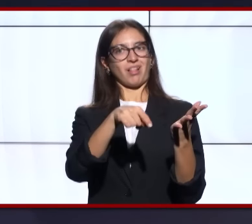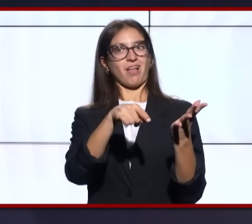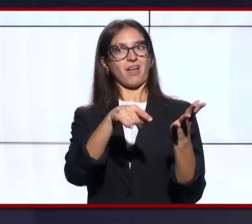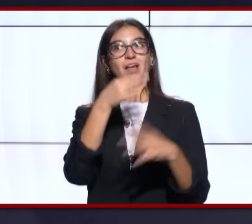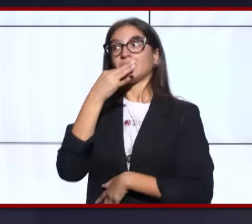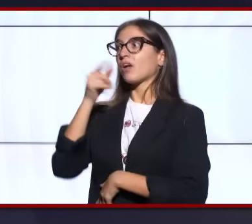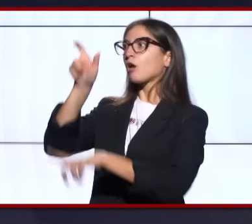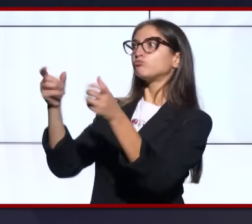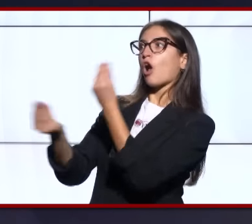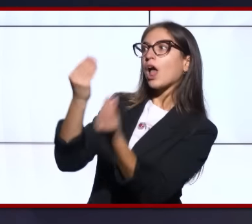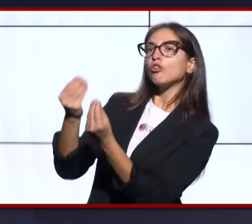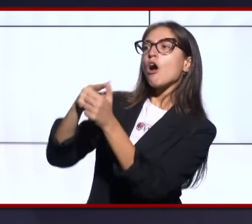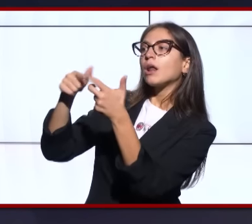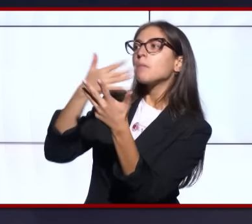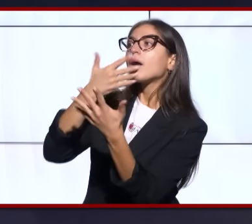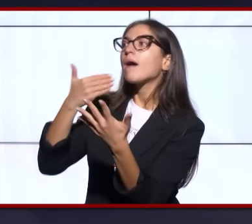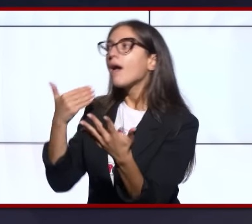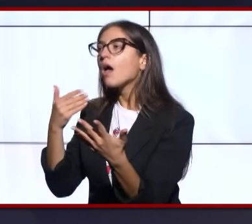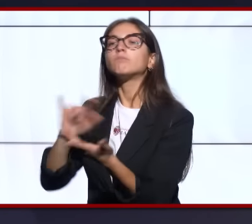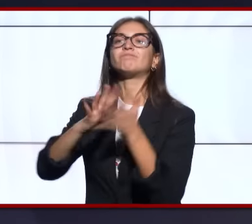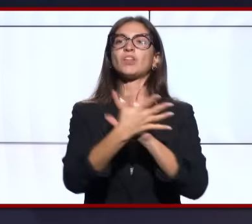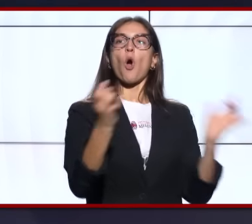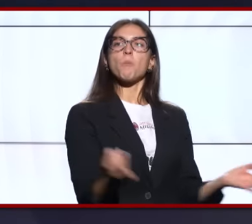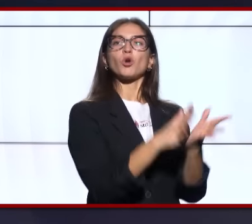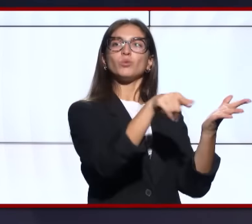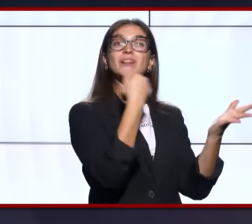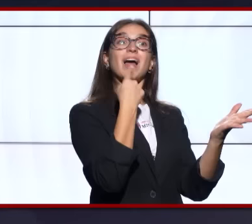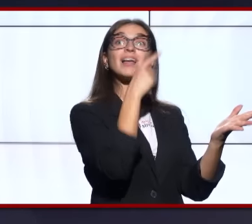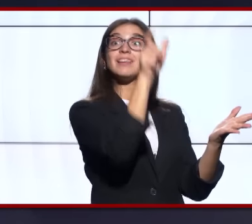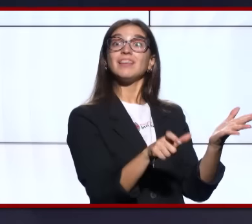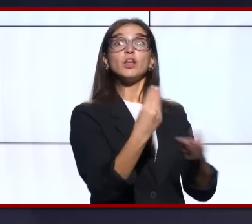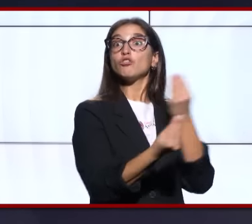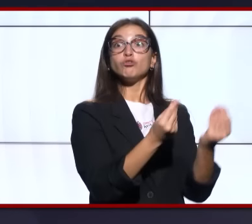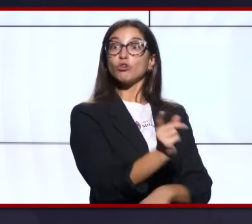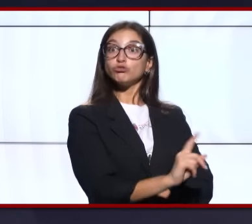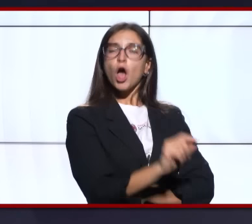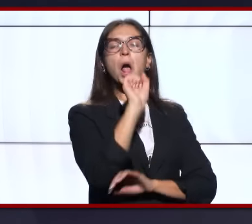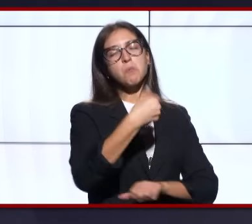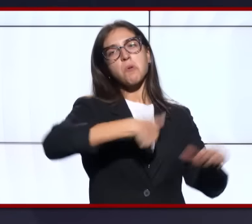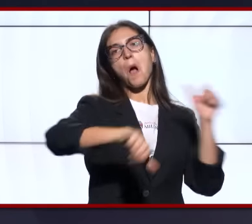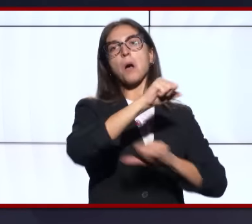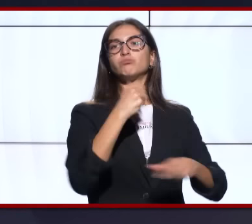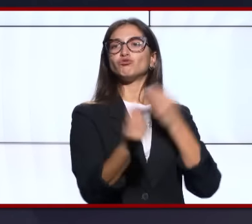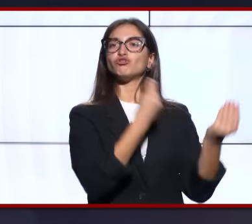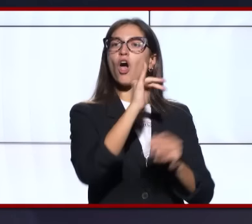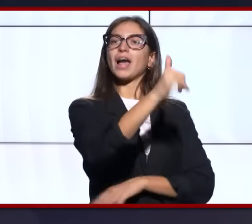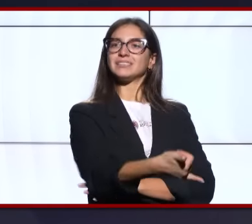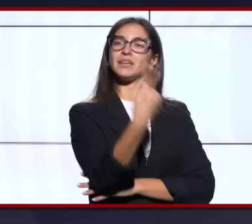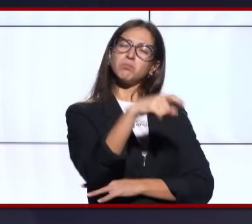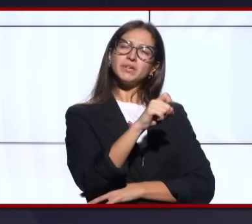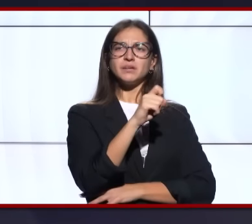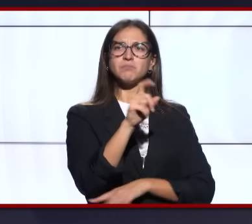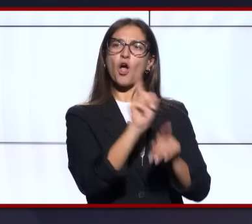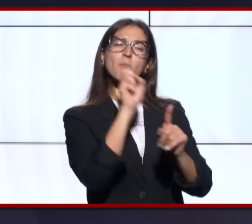normalmente non giocano hanno la possib di giocare è così che io mi piace di